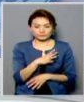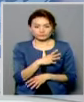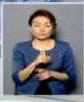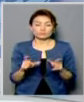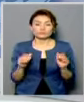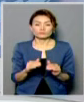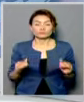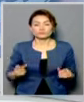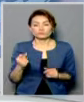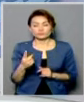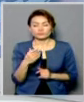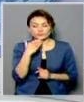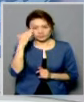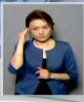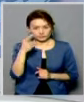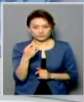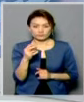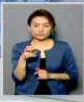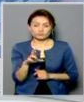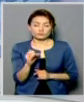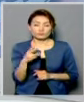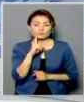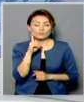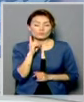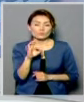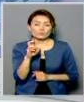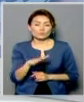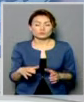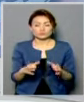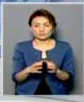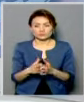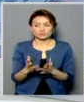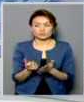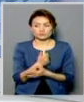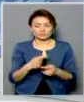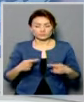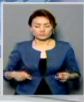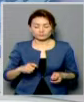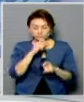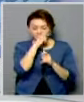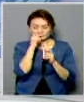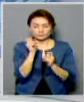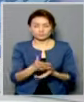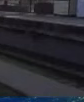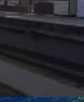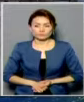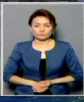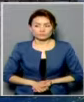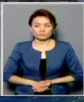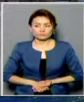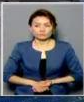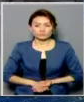мектеп оқушыларының 11-ші жазғы гимназиясында исатайлық жастар облыс құрамасы қоржынына бірнеше медаль жалды.